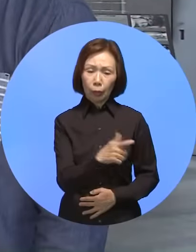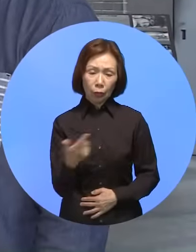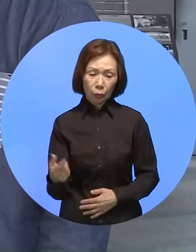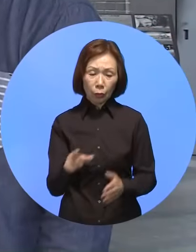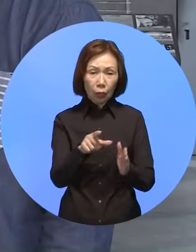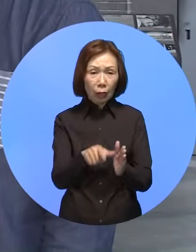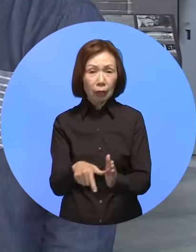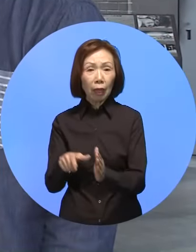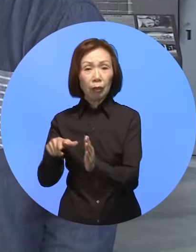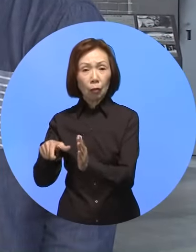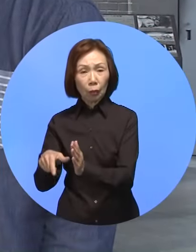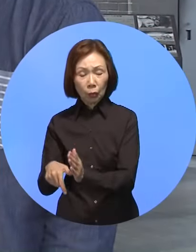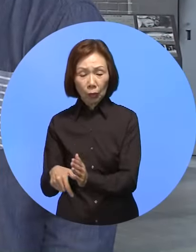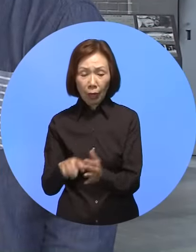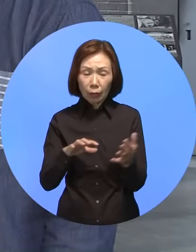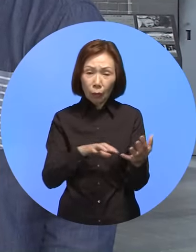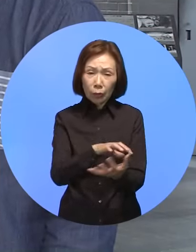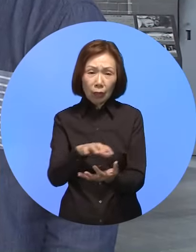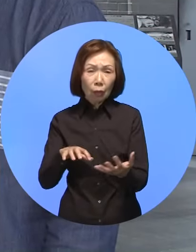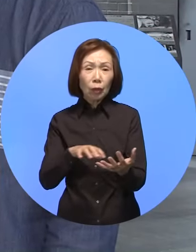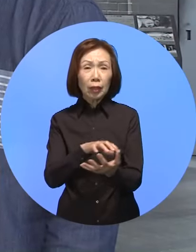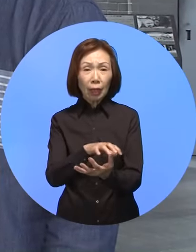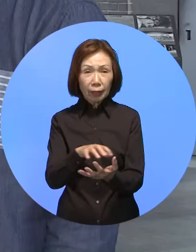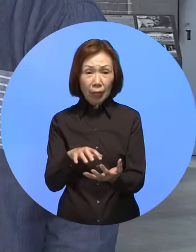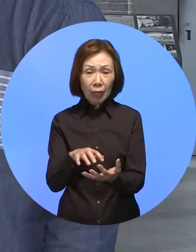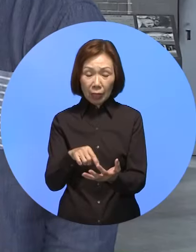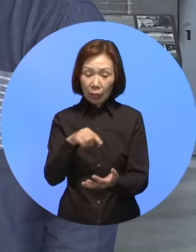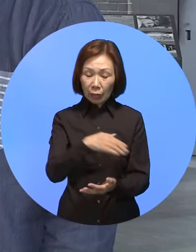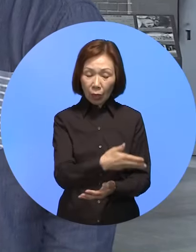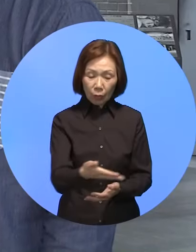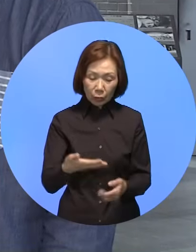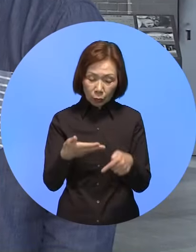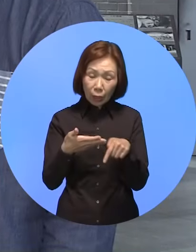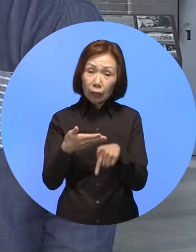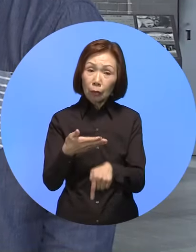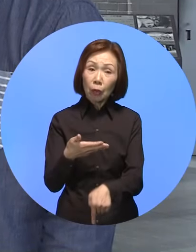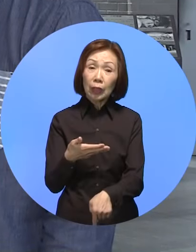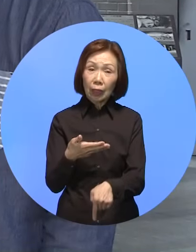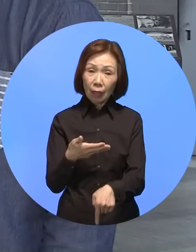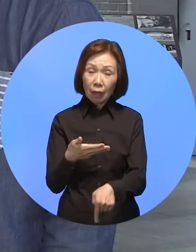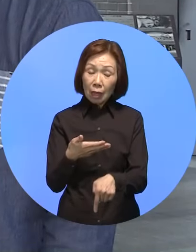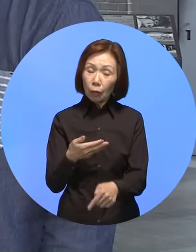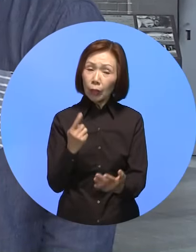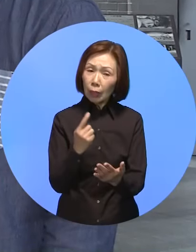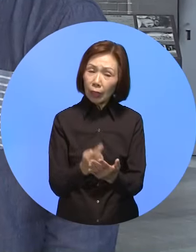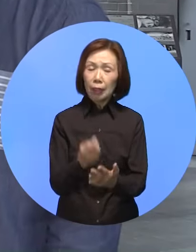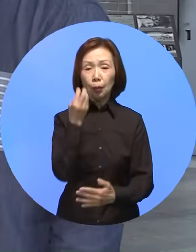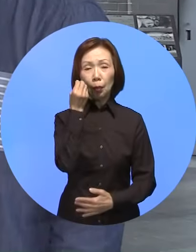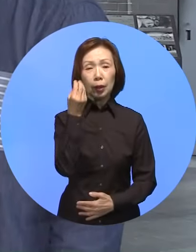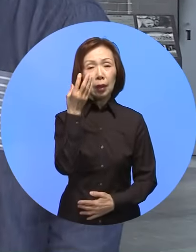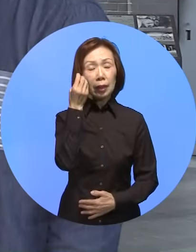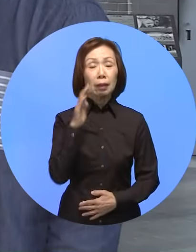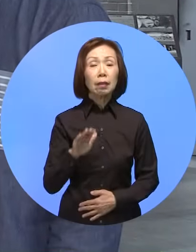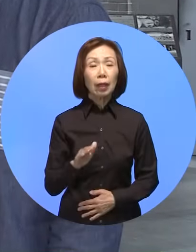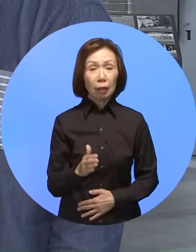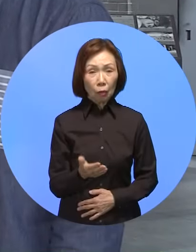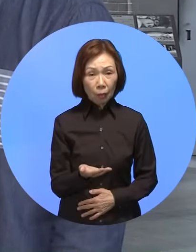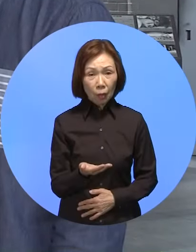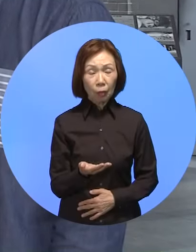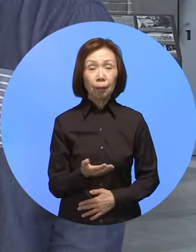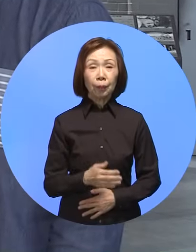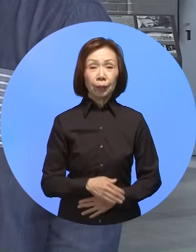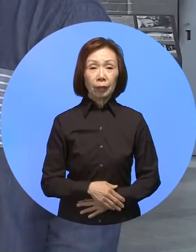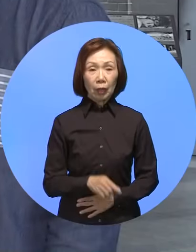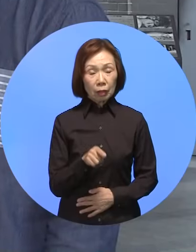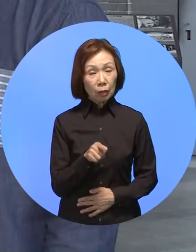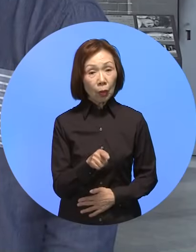バラバラの状態で顔の中にもれていたのがまず一つポチも珍しいことなんですけれども